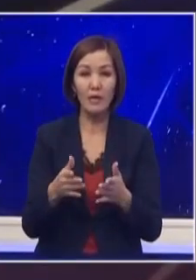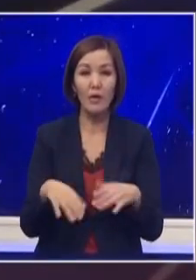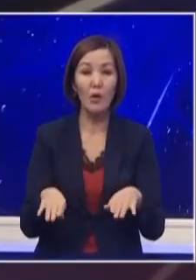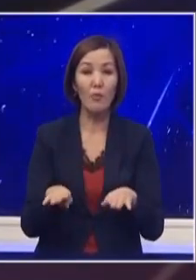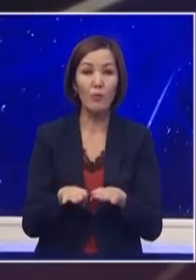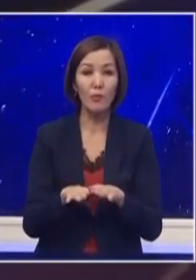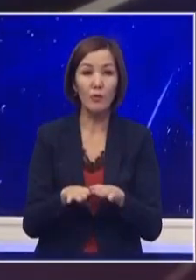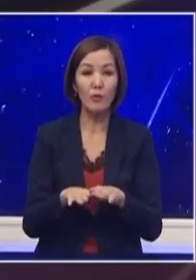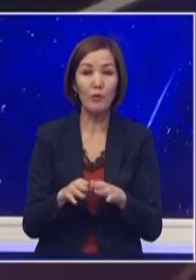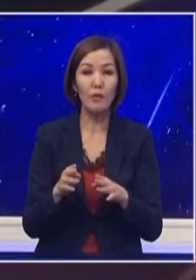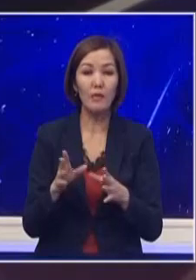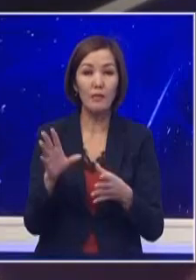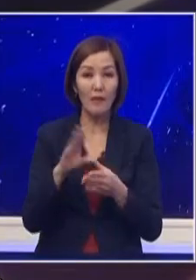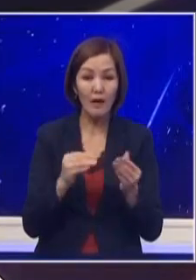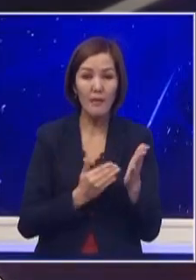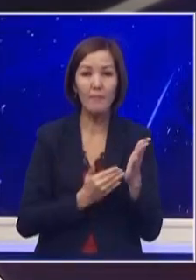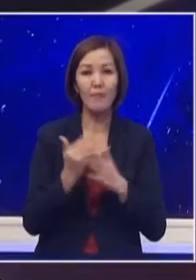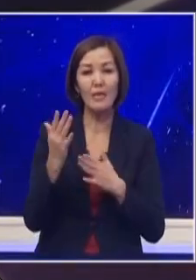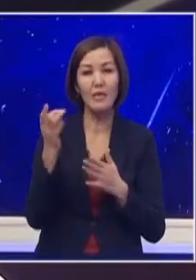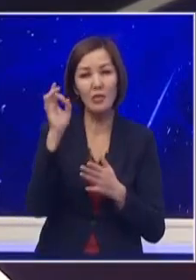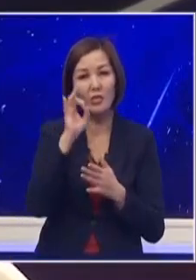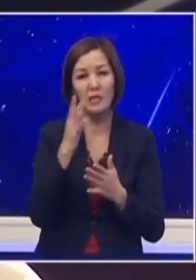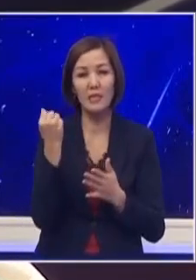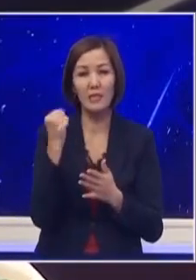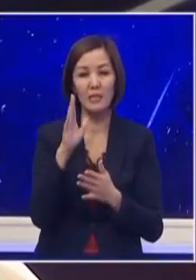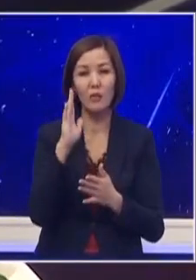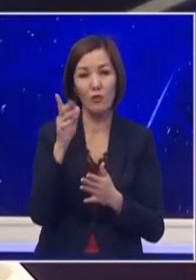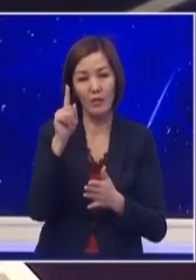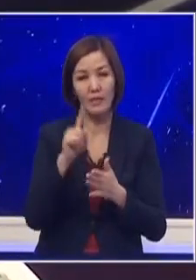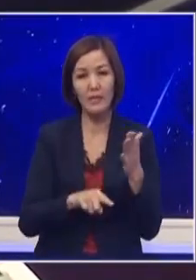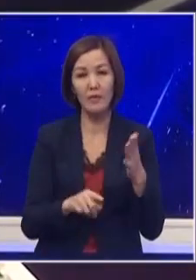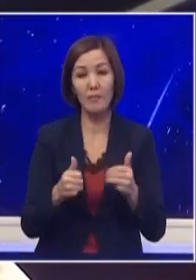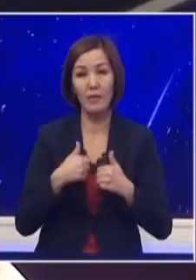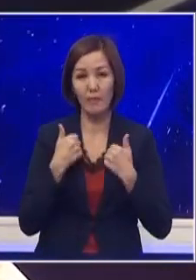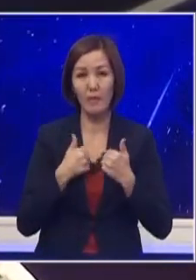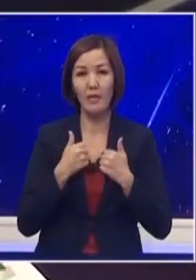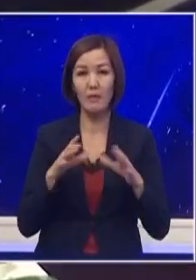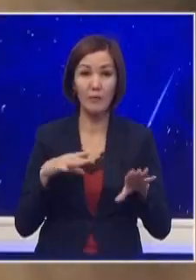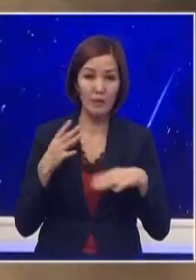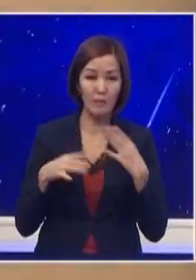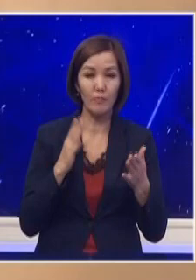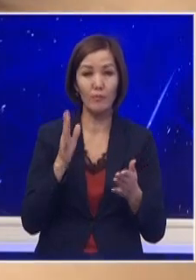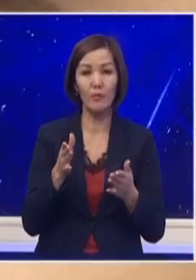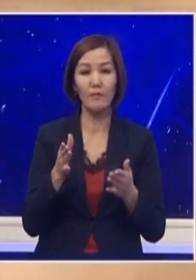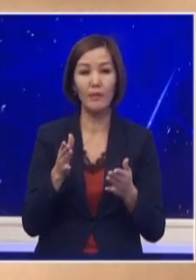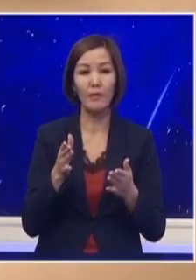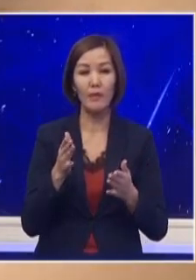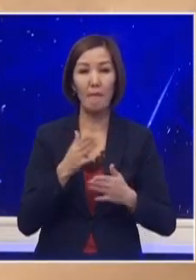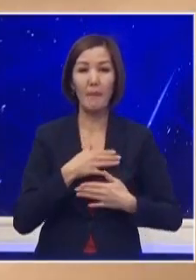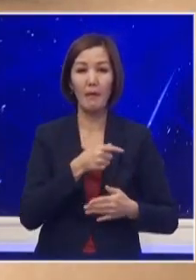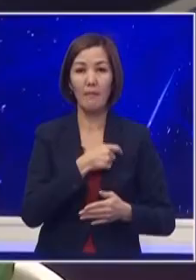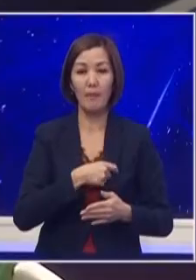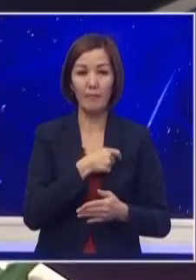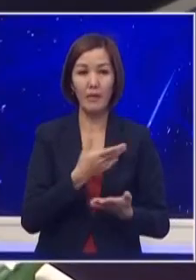бұйырса, осыдан да биік белестерге жетемін деген ойдамын. Алла қаласа, соған еңбек ететін боламыз. Мен бапкерім